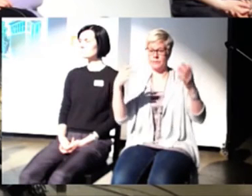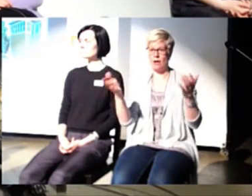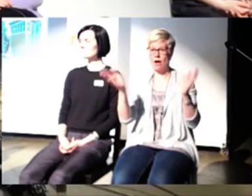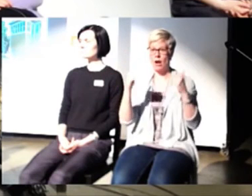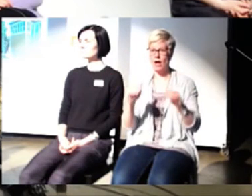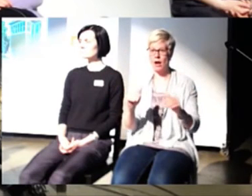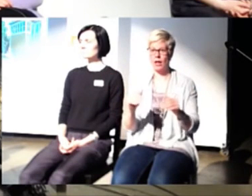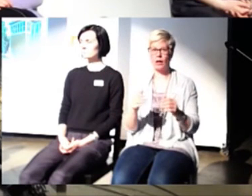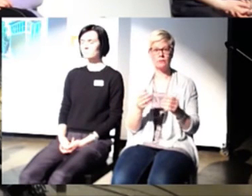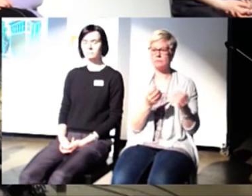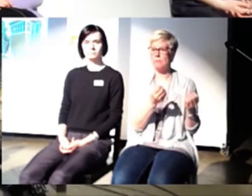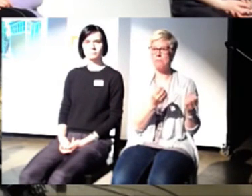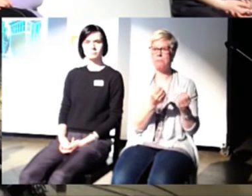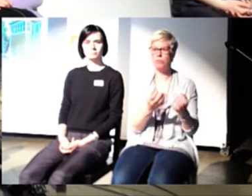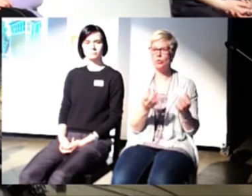puisto ja